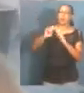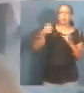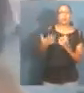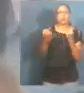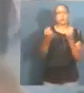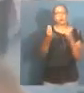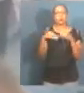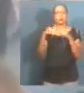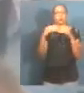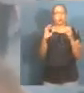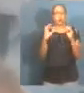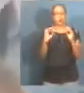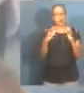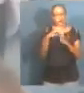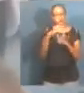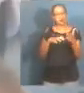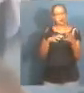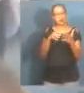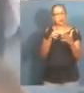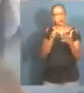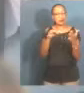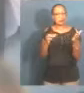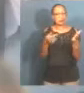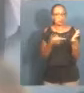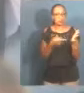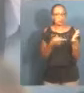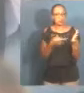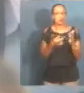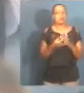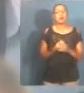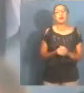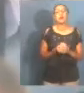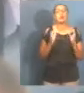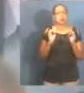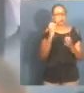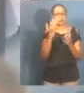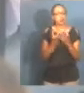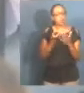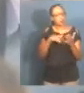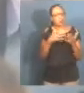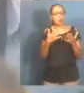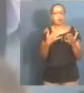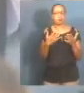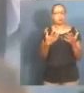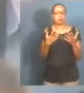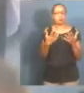dit dans les textes. Et voilà pourquoi nous avons soutenu, demandé qu'il y ait un